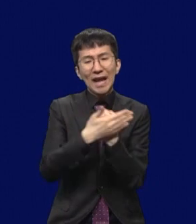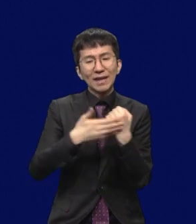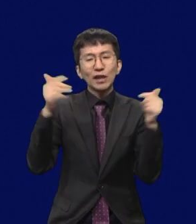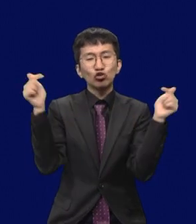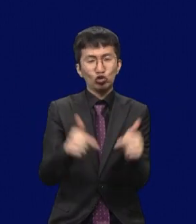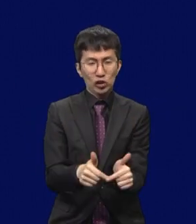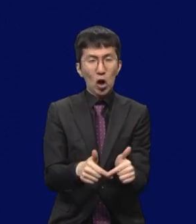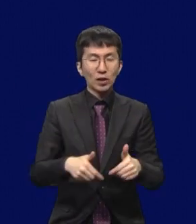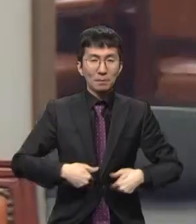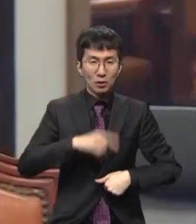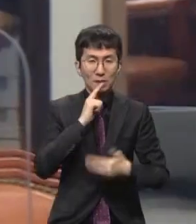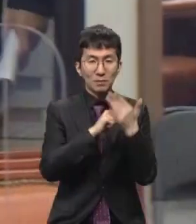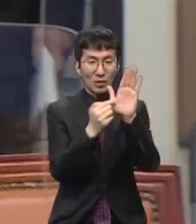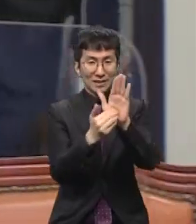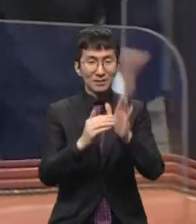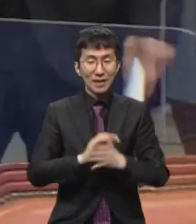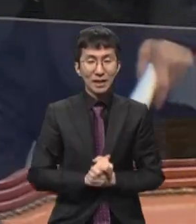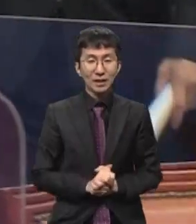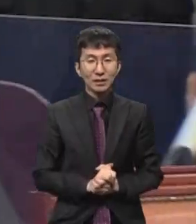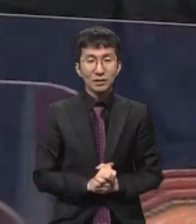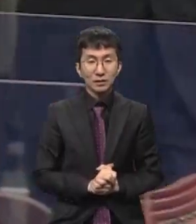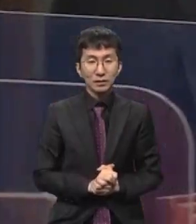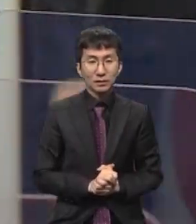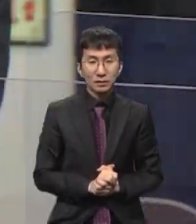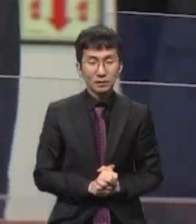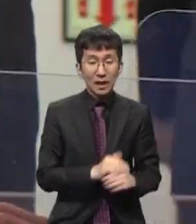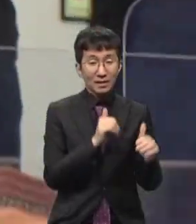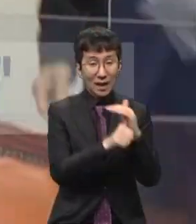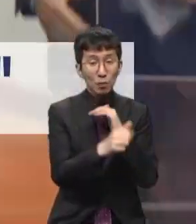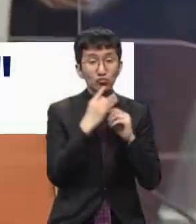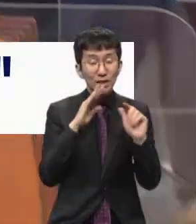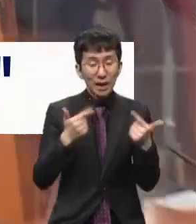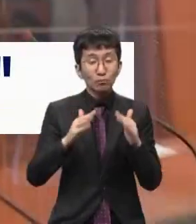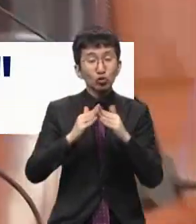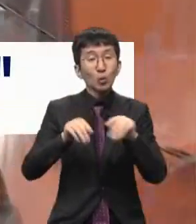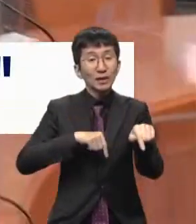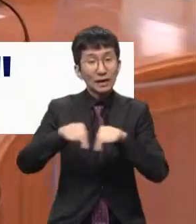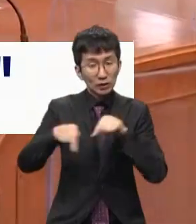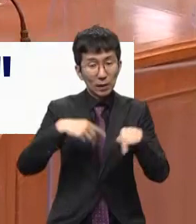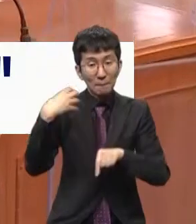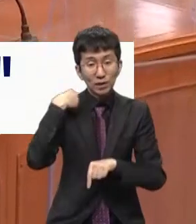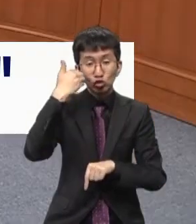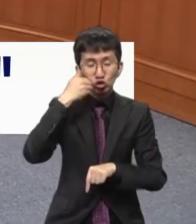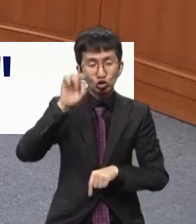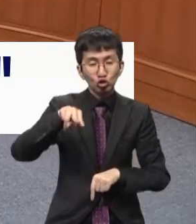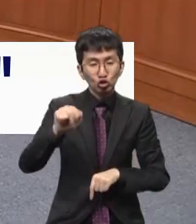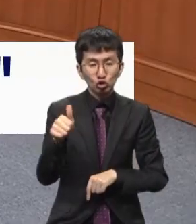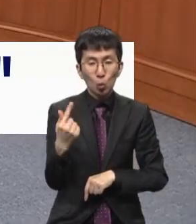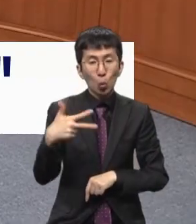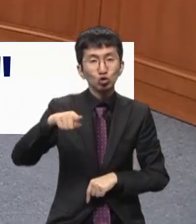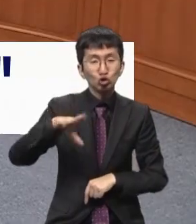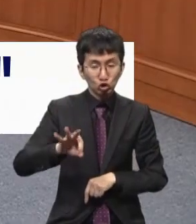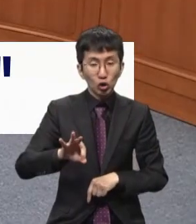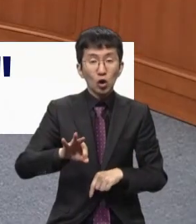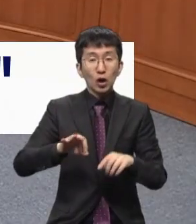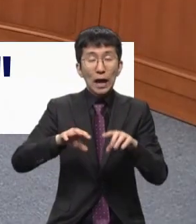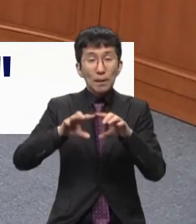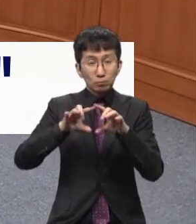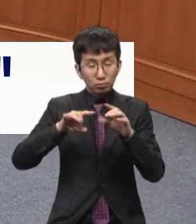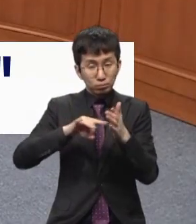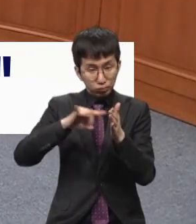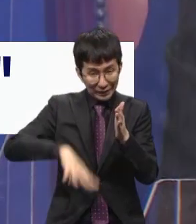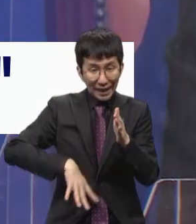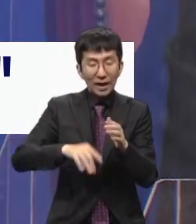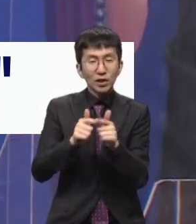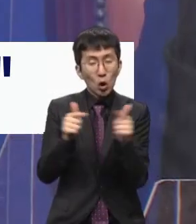강조했습니다 새 당 대표와 함께 부동산 대책을 조율할 유노 주 원내대표는 세제를 종합적으로 봐야 한다 며